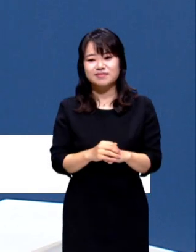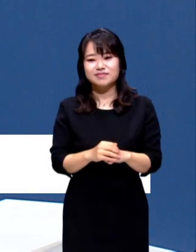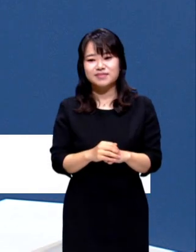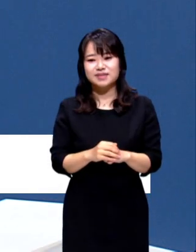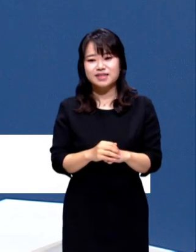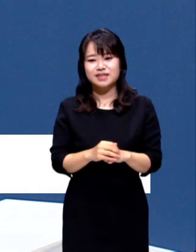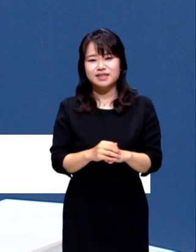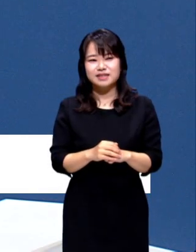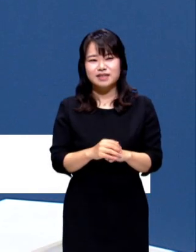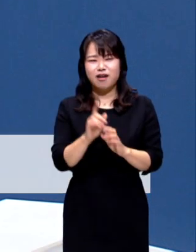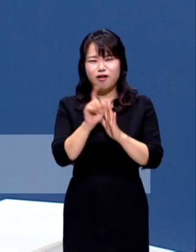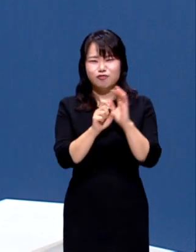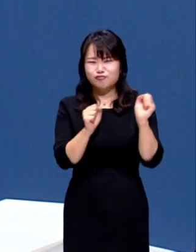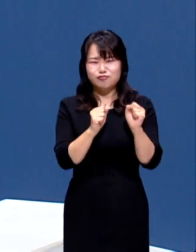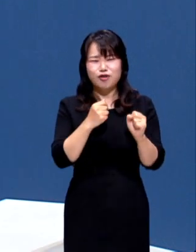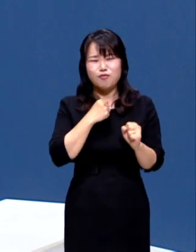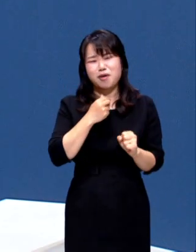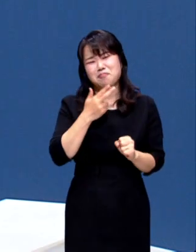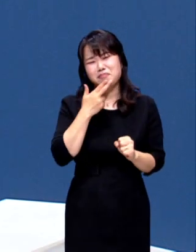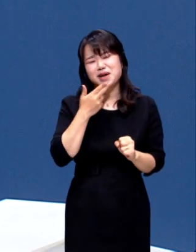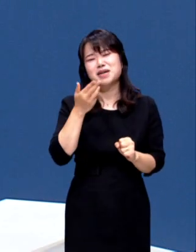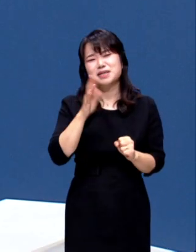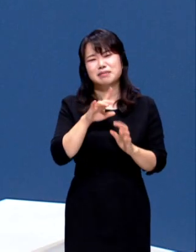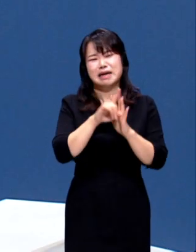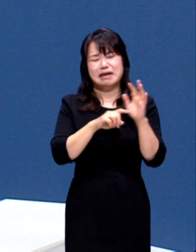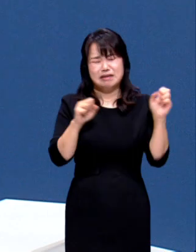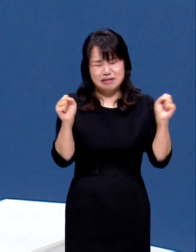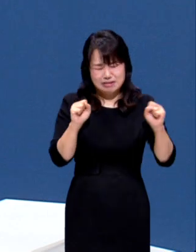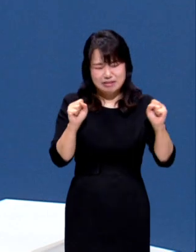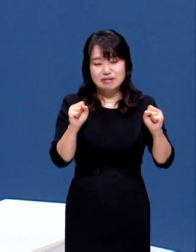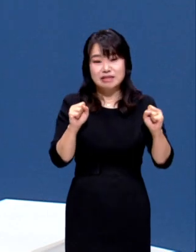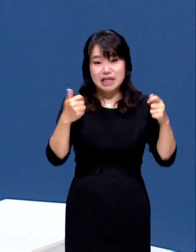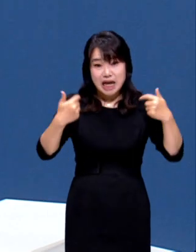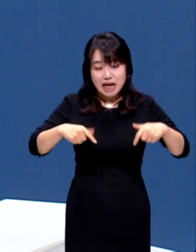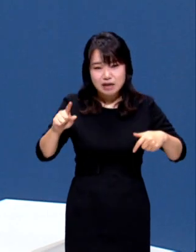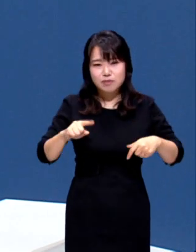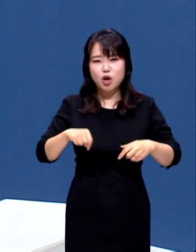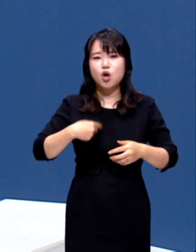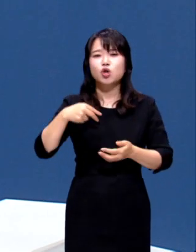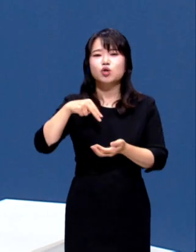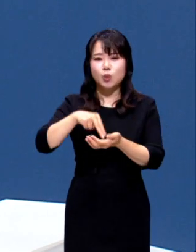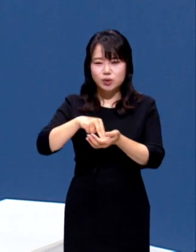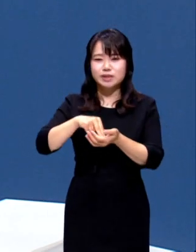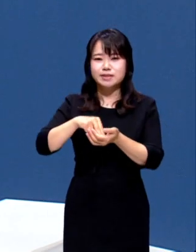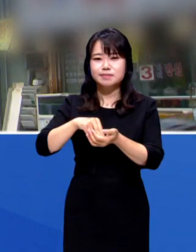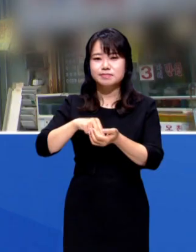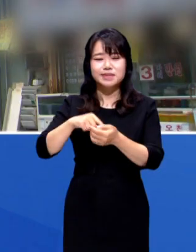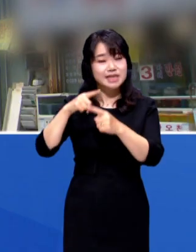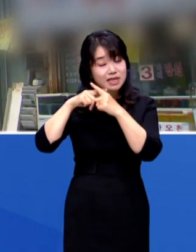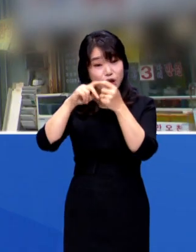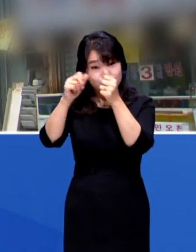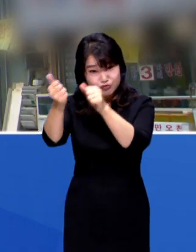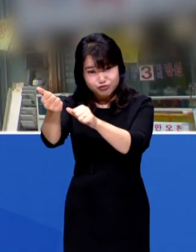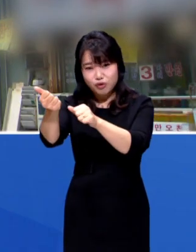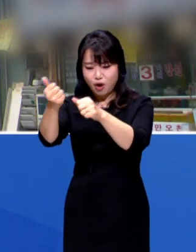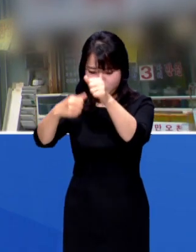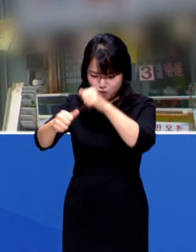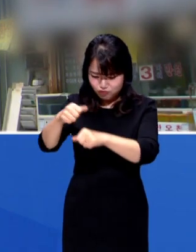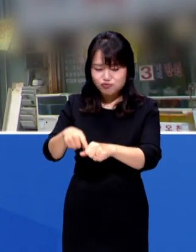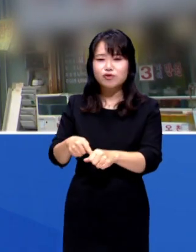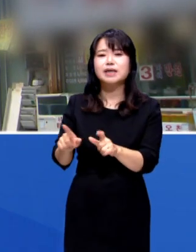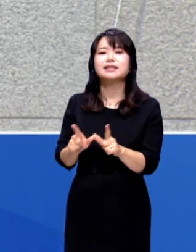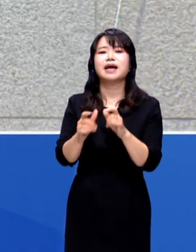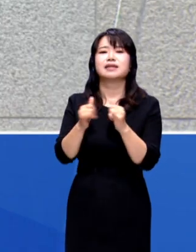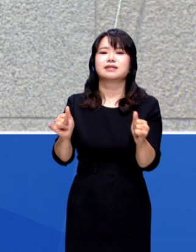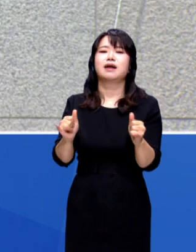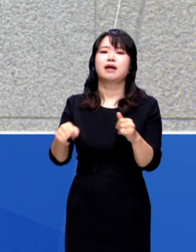안 맞았으면 좋겠는데 저희들 한파에 우리 독립유공자 그리고 애국지사들도 되게 많이 이제 취약하셔요. 네.